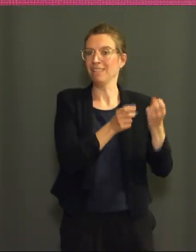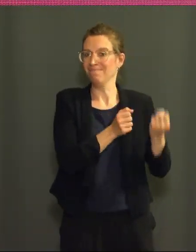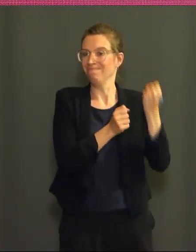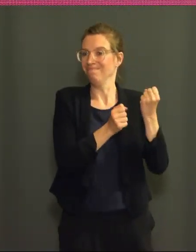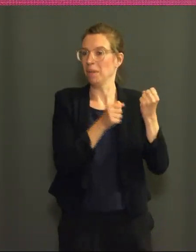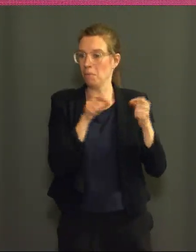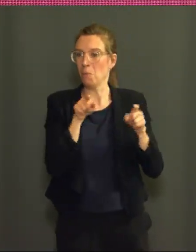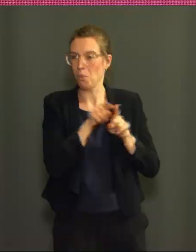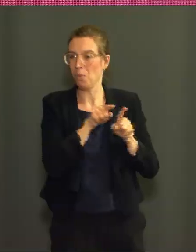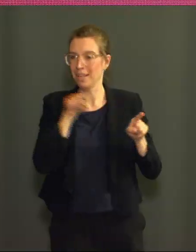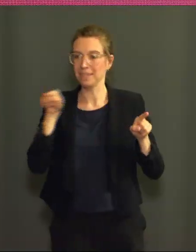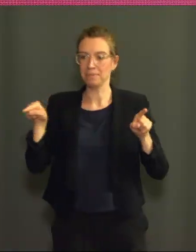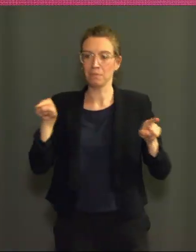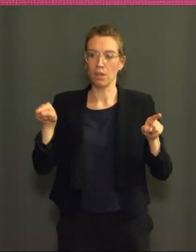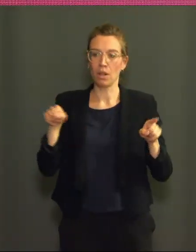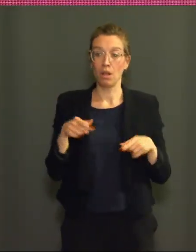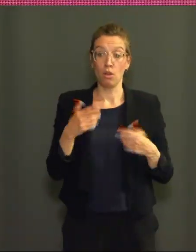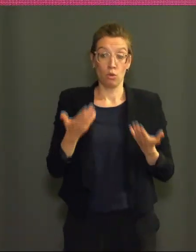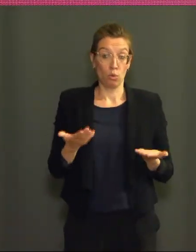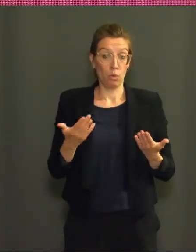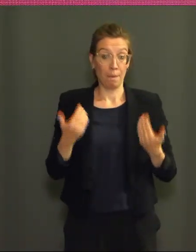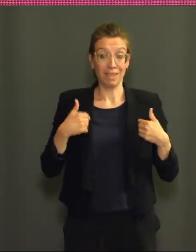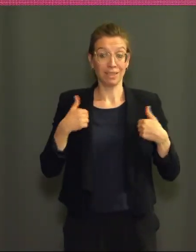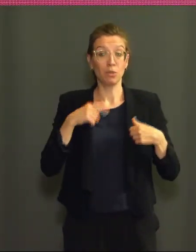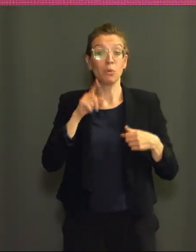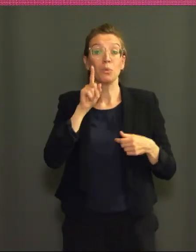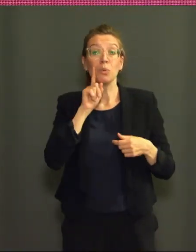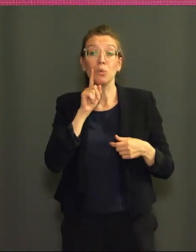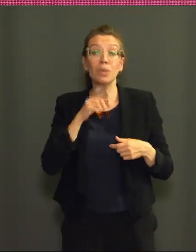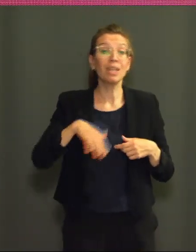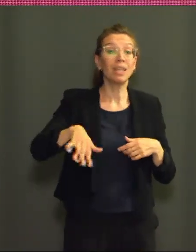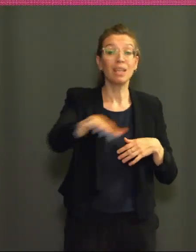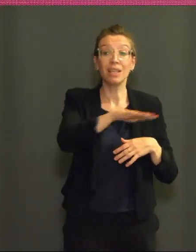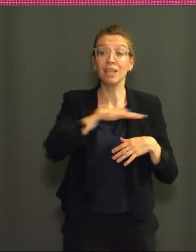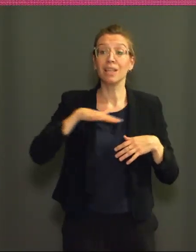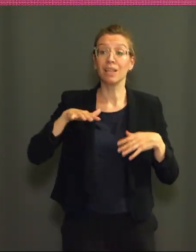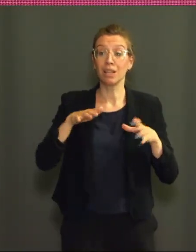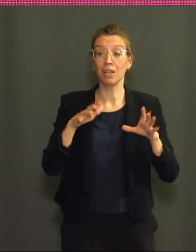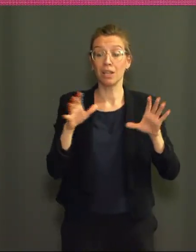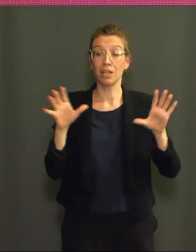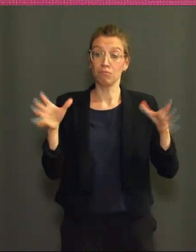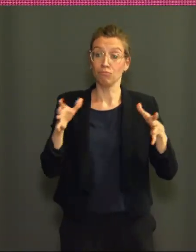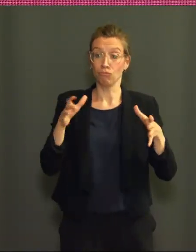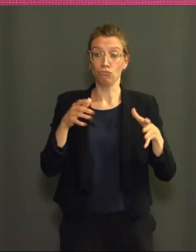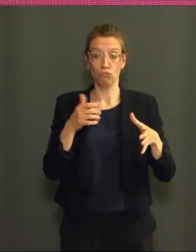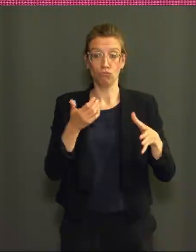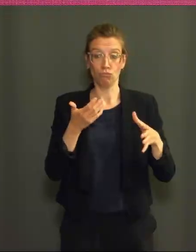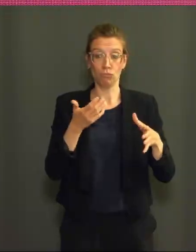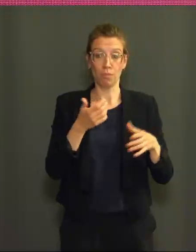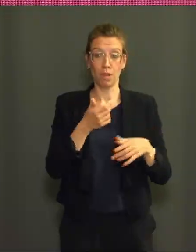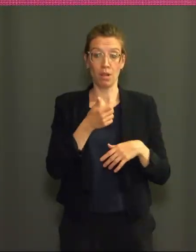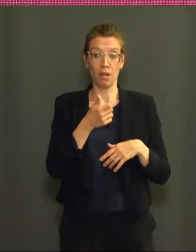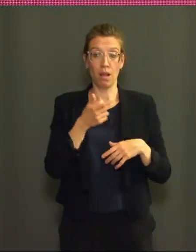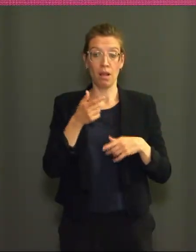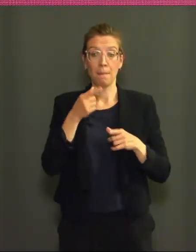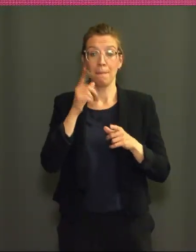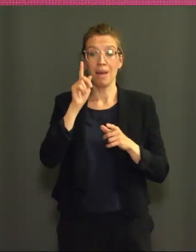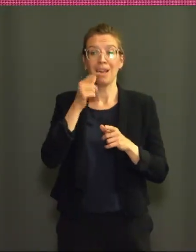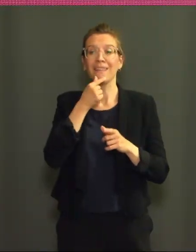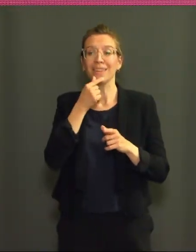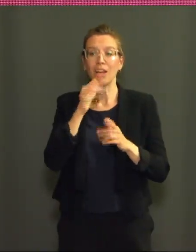gevaccineerde mensen hebben, vooral mensen van jonge of middelbare leeftijd, die er ook meer en meer contacten op nahouden.